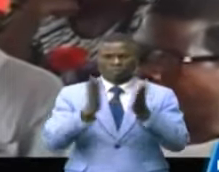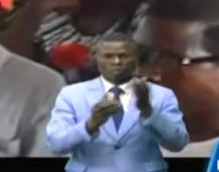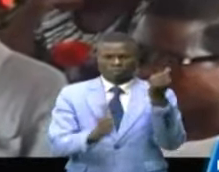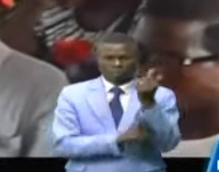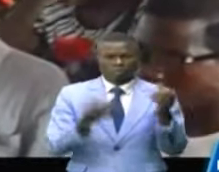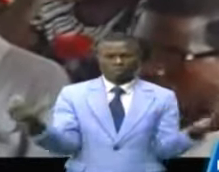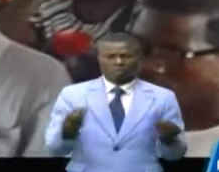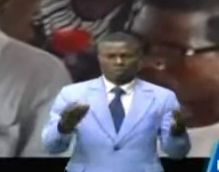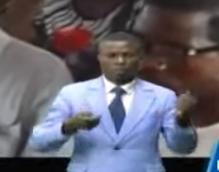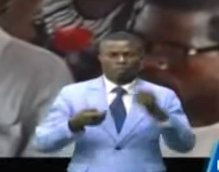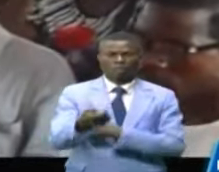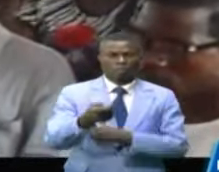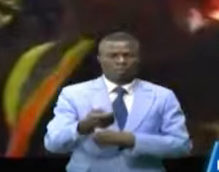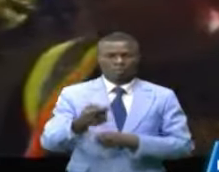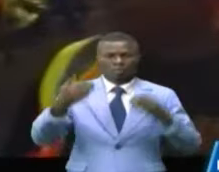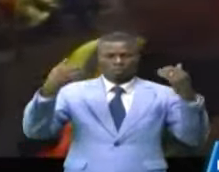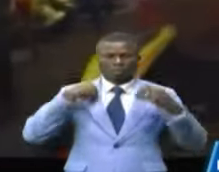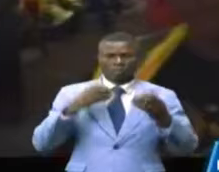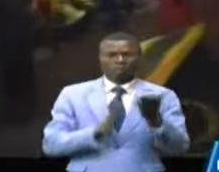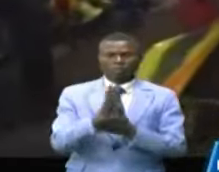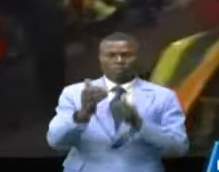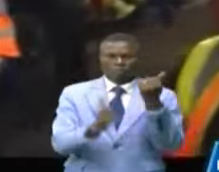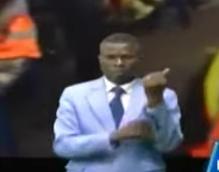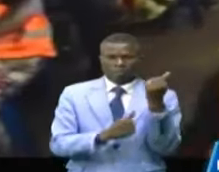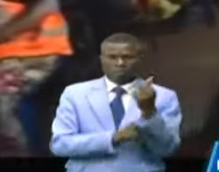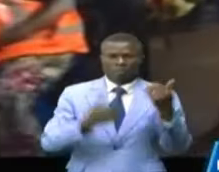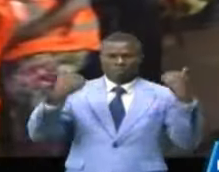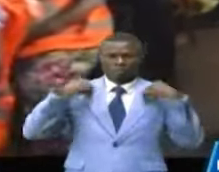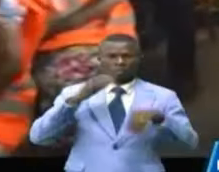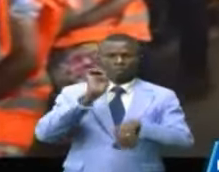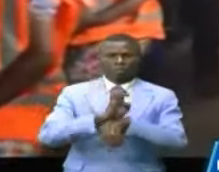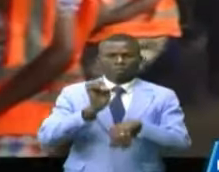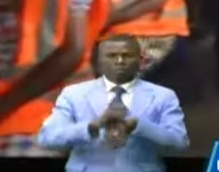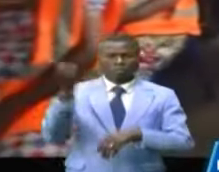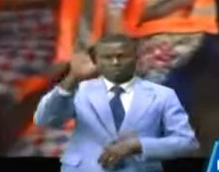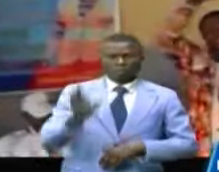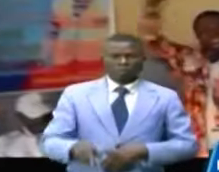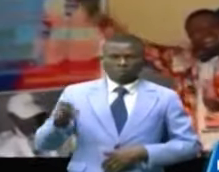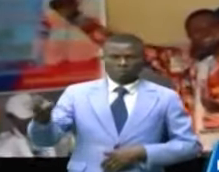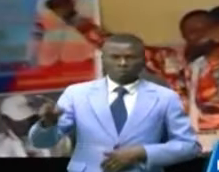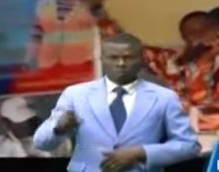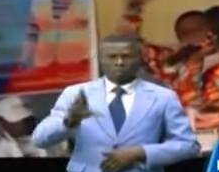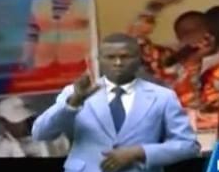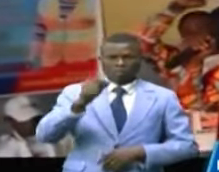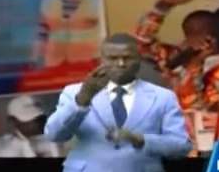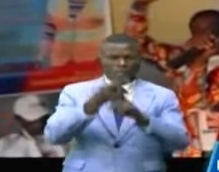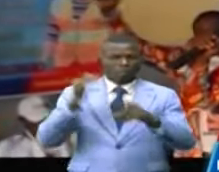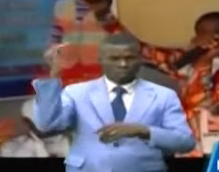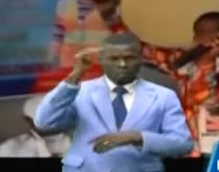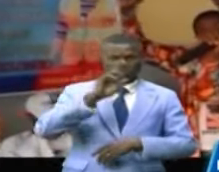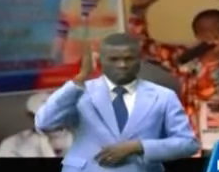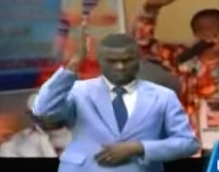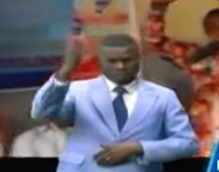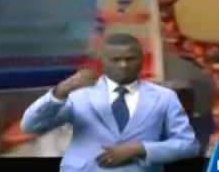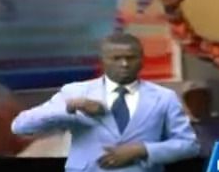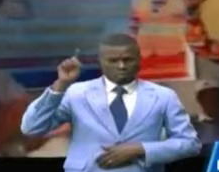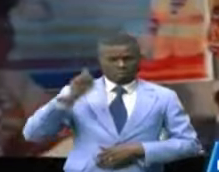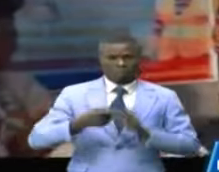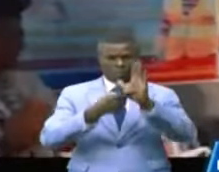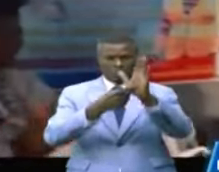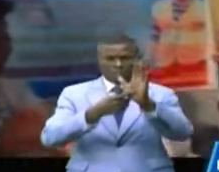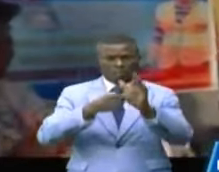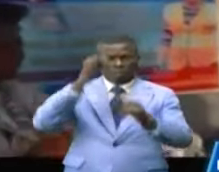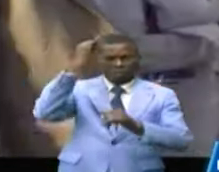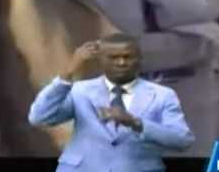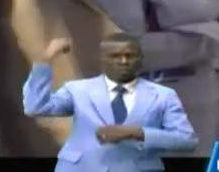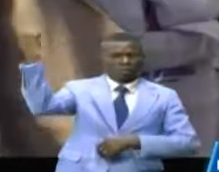il avait tué Chebea et les fidèles de Bundudia Congo dans le Congo central. Le 20 décembre prochain, nous devons montrer à la fin du